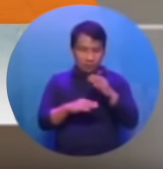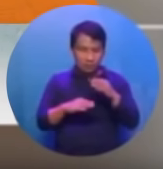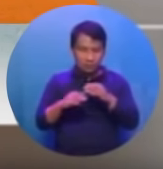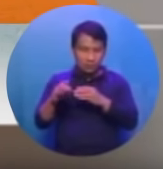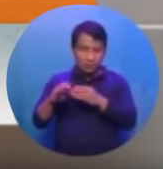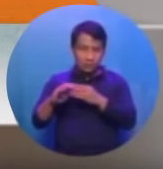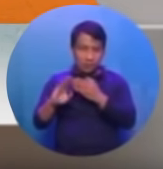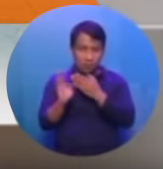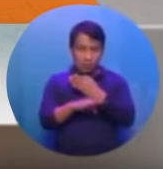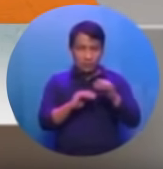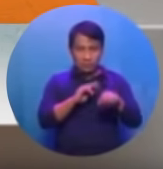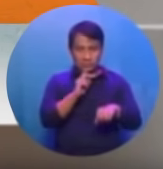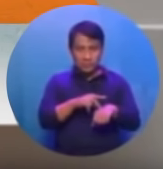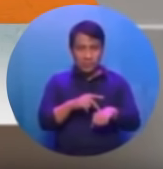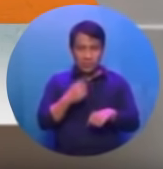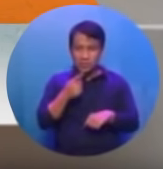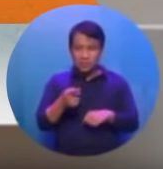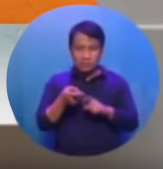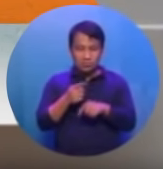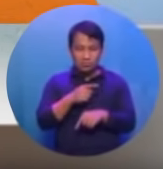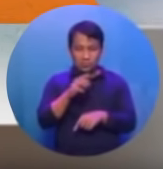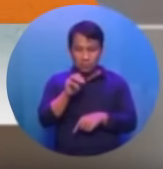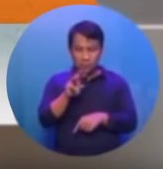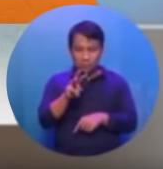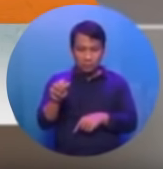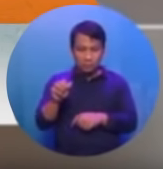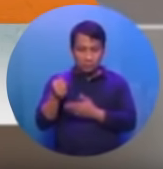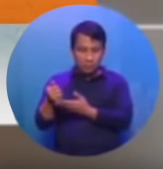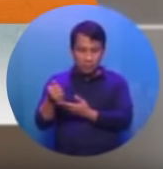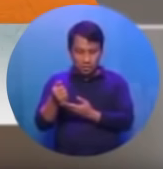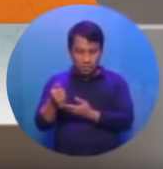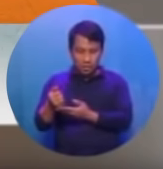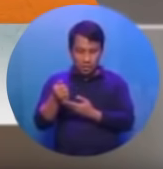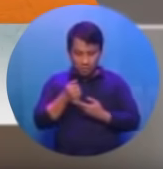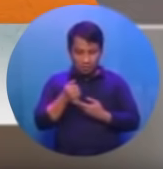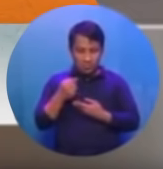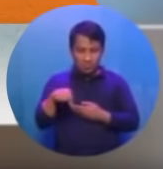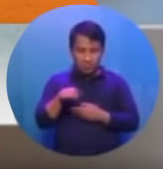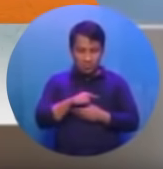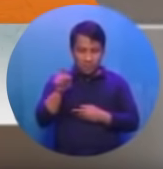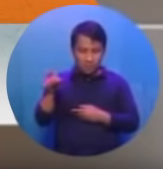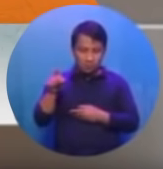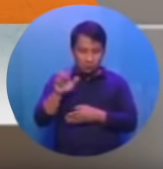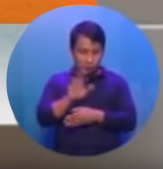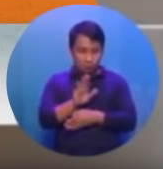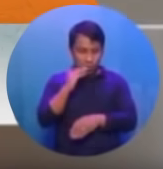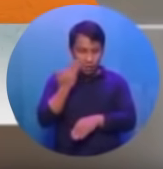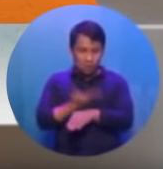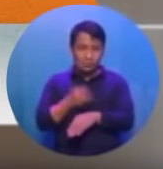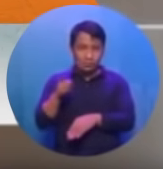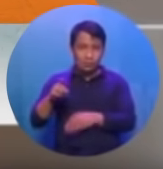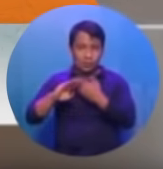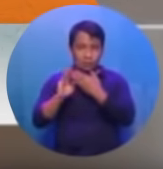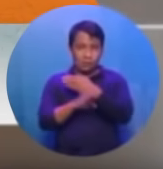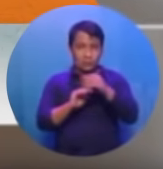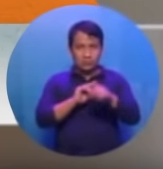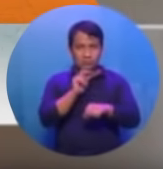namin. Okay, Nay? Kausap ko lang po kanina yung OWA. Tutulong po yung OWA na para siya mapabalik ng Pilipinas. Okay, Nay? Yun